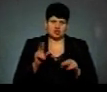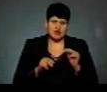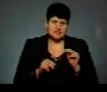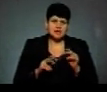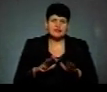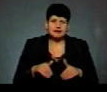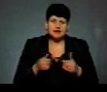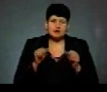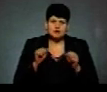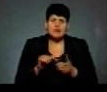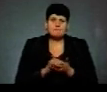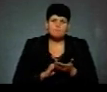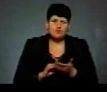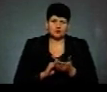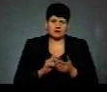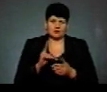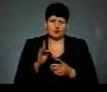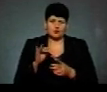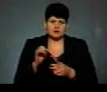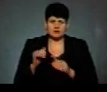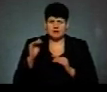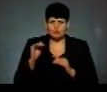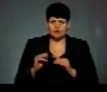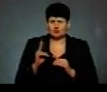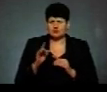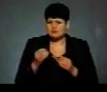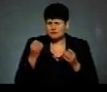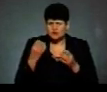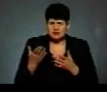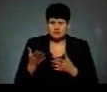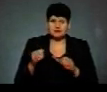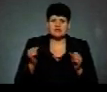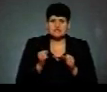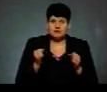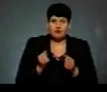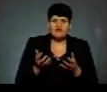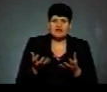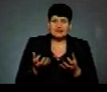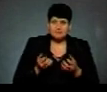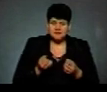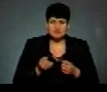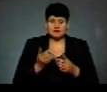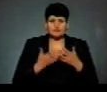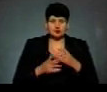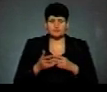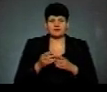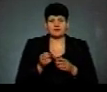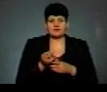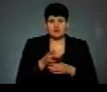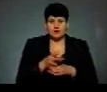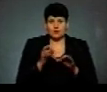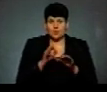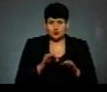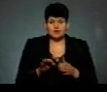можливість повторити курс. До речі, на молодших курсах там взагалі простіше, тому що у нас є ще й зимовий набір. Тобто мається на увазі, якщо студент відраховується в осінню сесію,